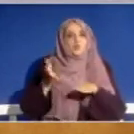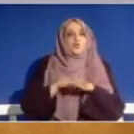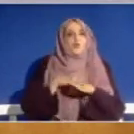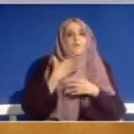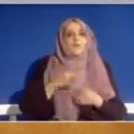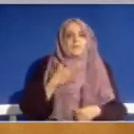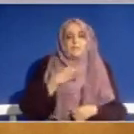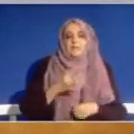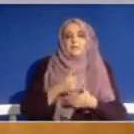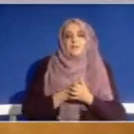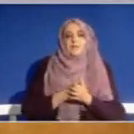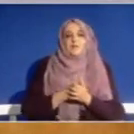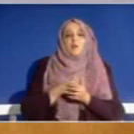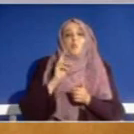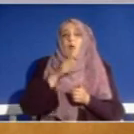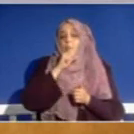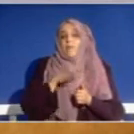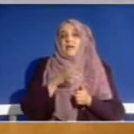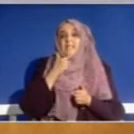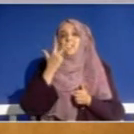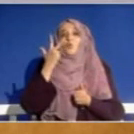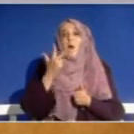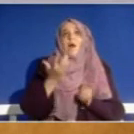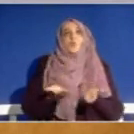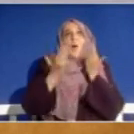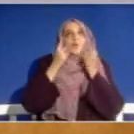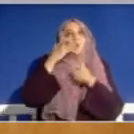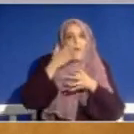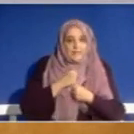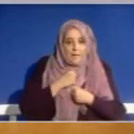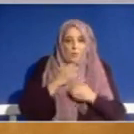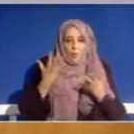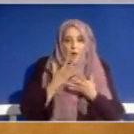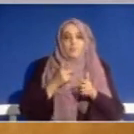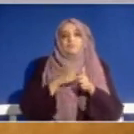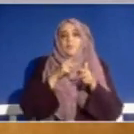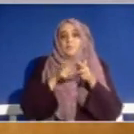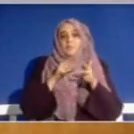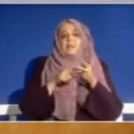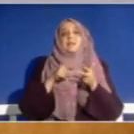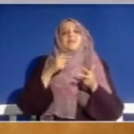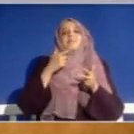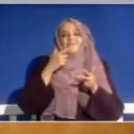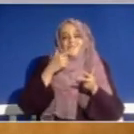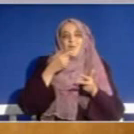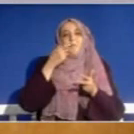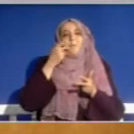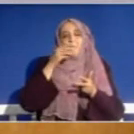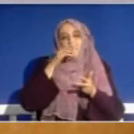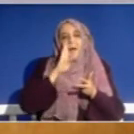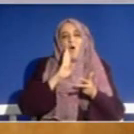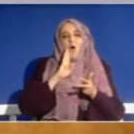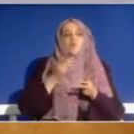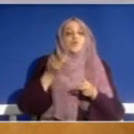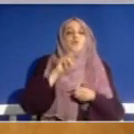رسول الله صلى الله عليه وسلم قال ثلاث دعوات مستجابات، وذكر من بينها دعوة الوالد على ولد على الوالد أو